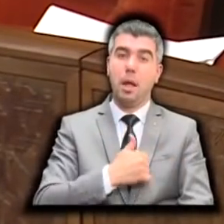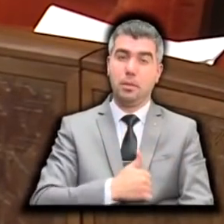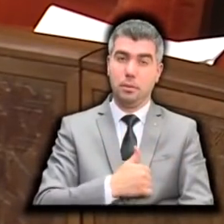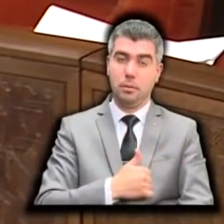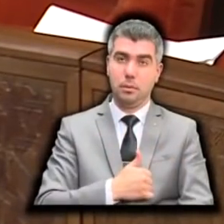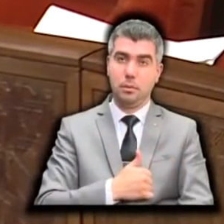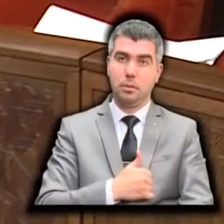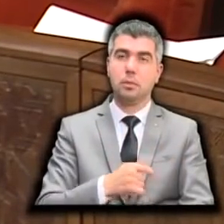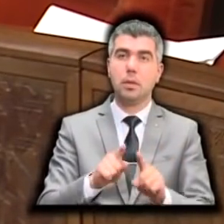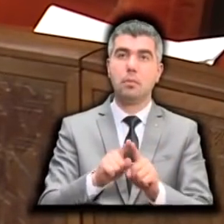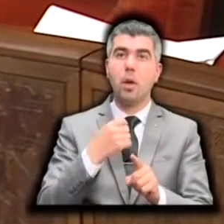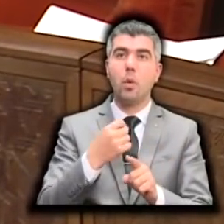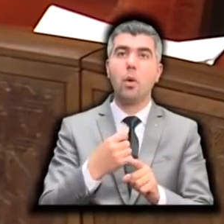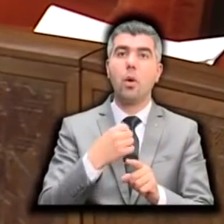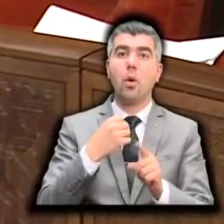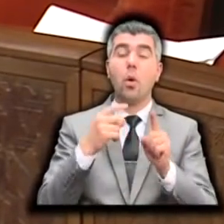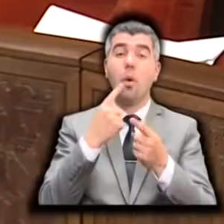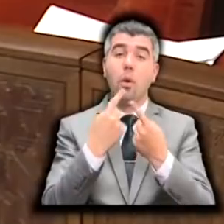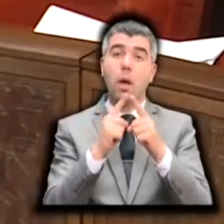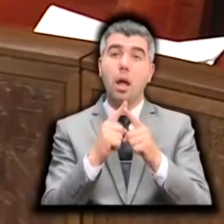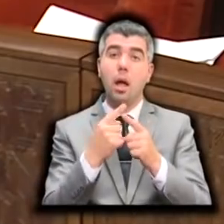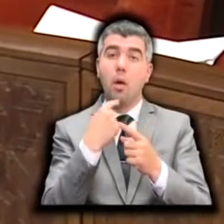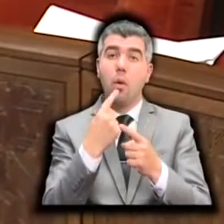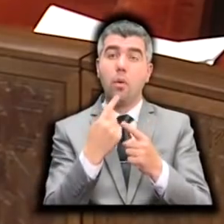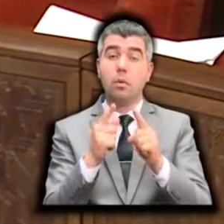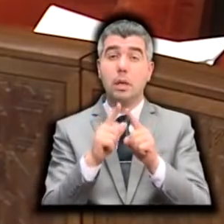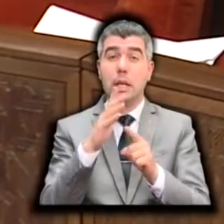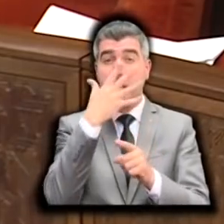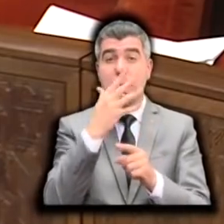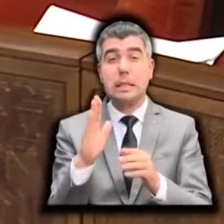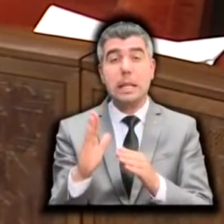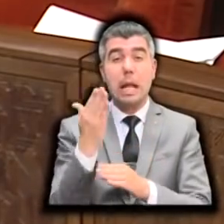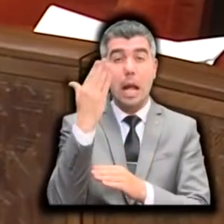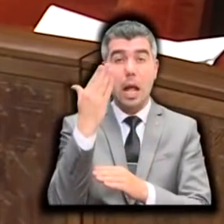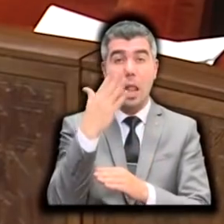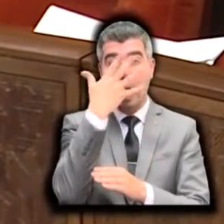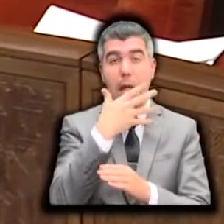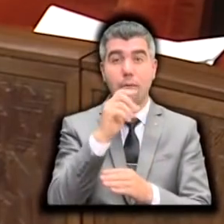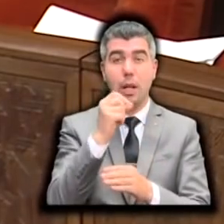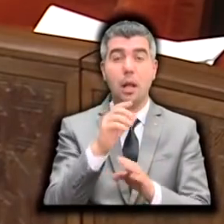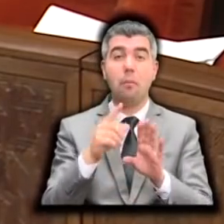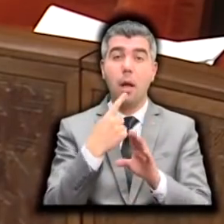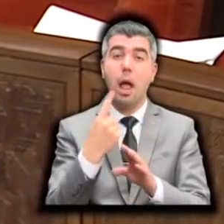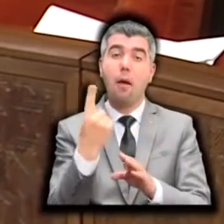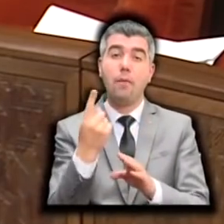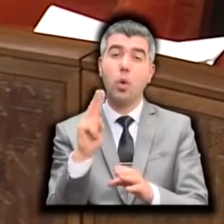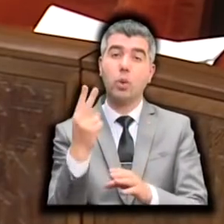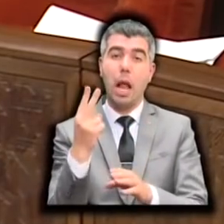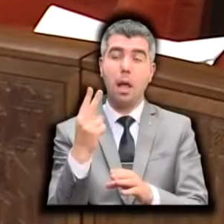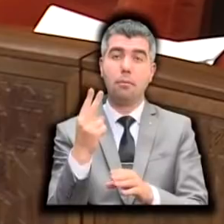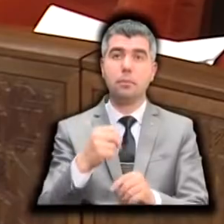ممنوع 11.66 درهم. داكار السنغال 12 درهم.